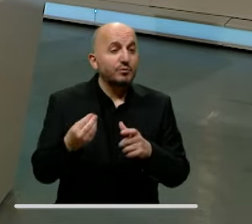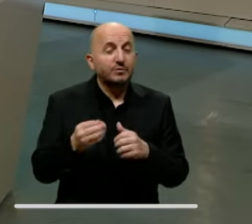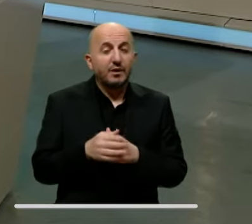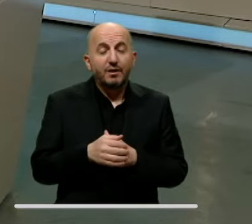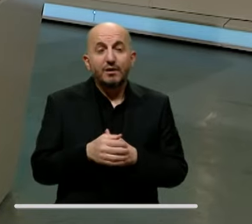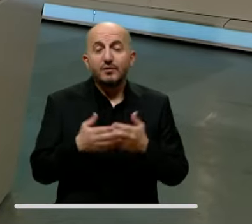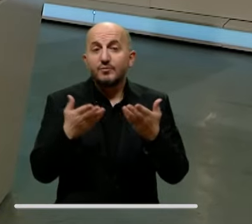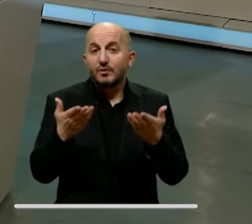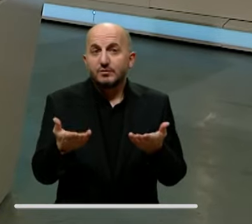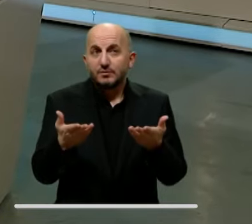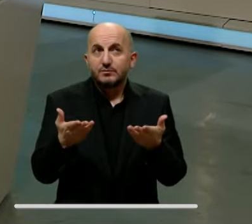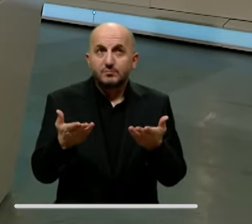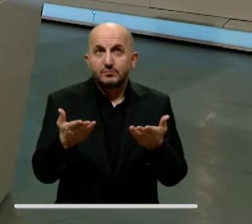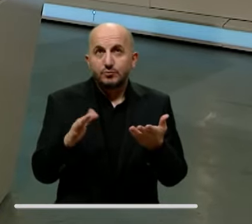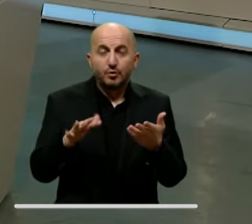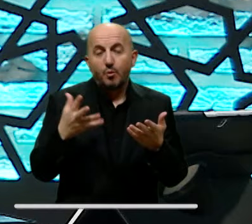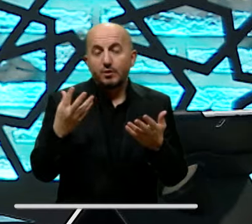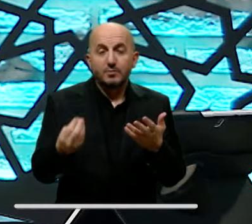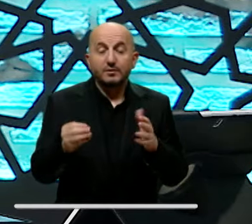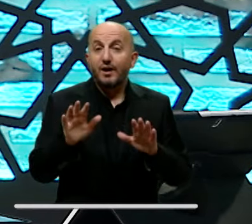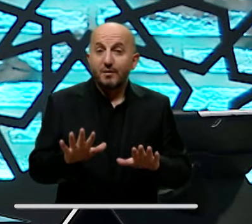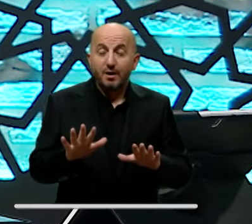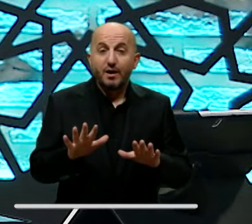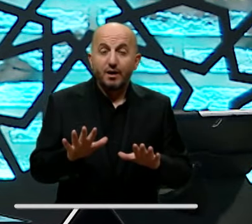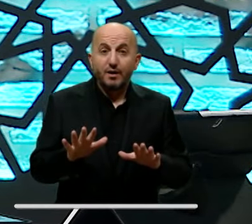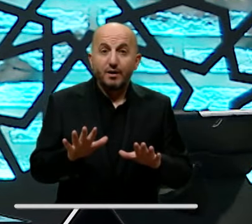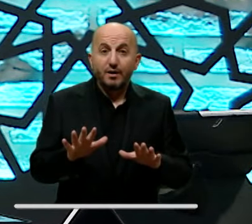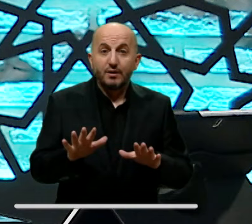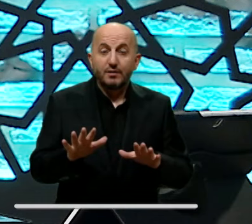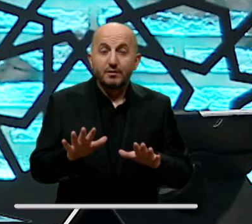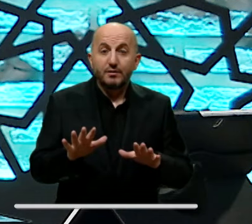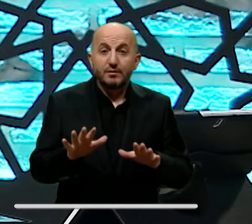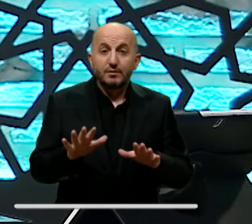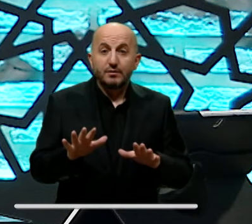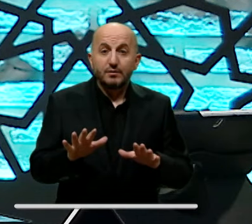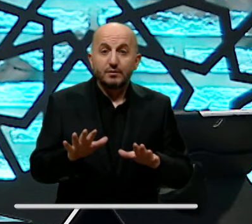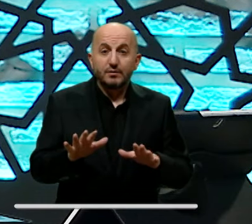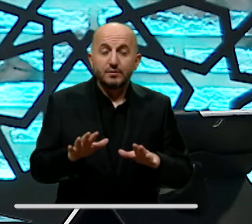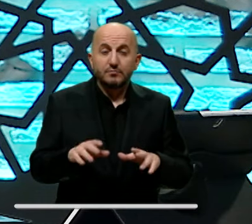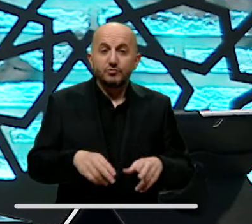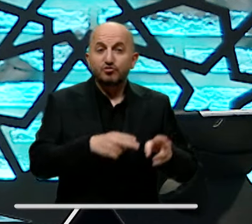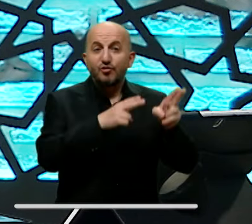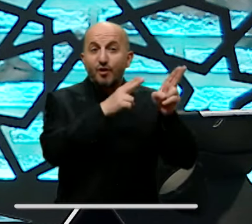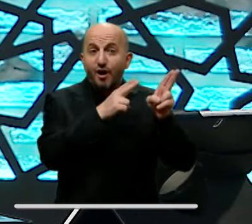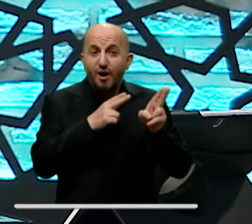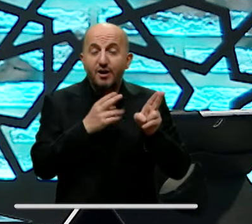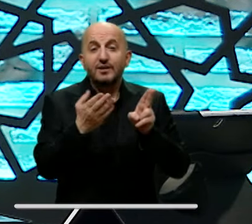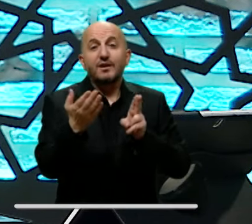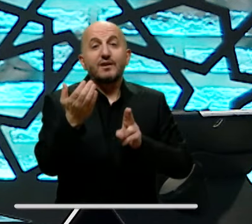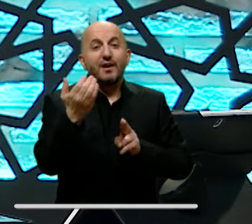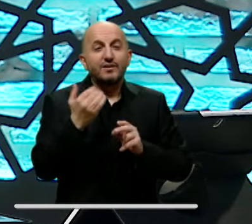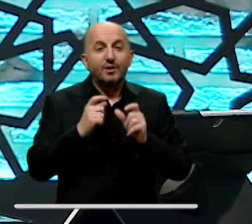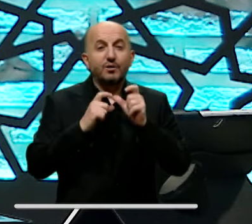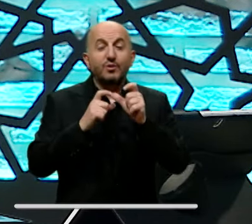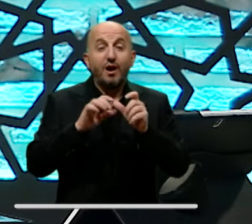böyle kabul edilebilir bir durum olabilirdi belki ama bir destanın yazıldığı Çanakkale olunca insan